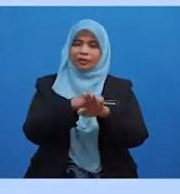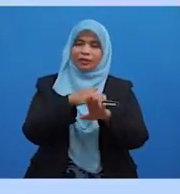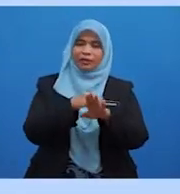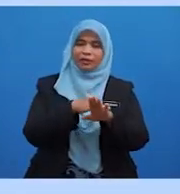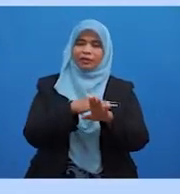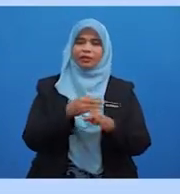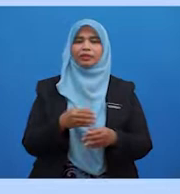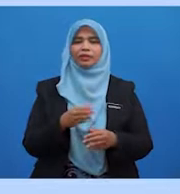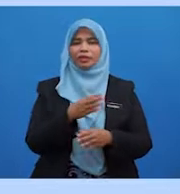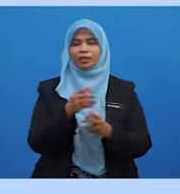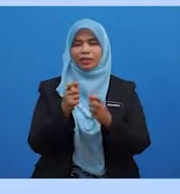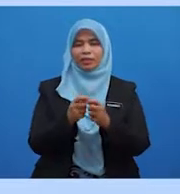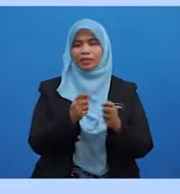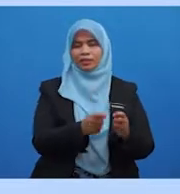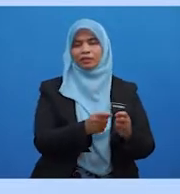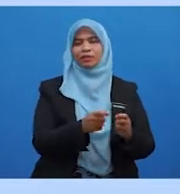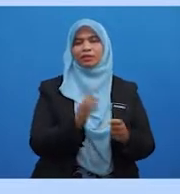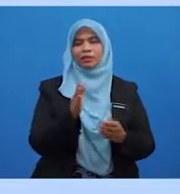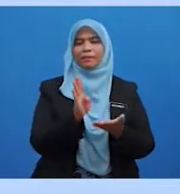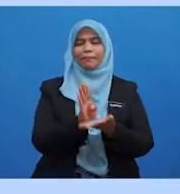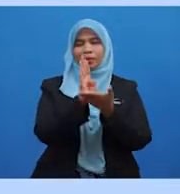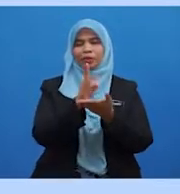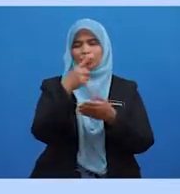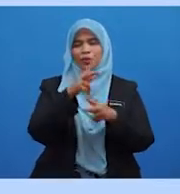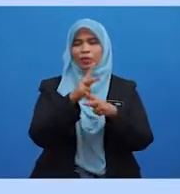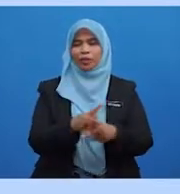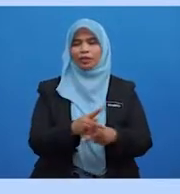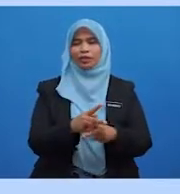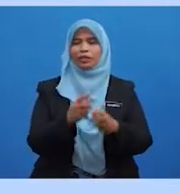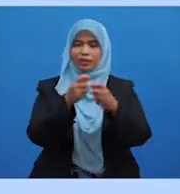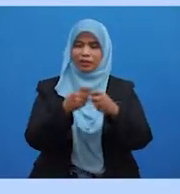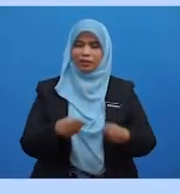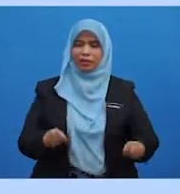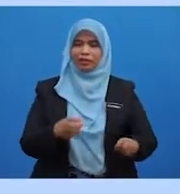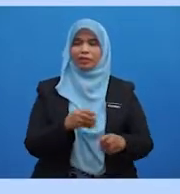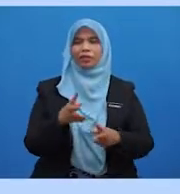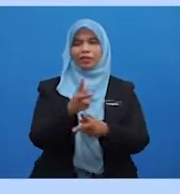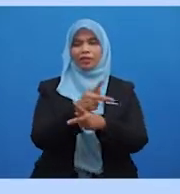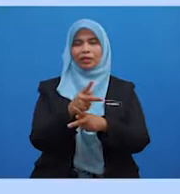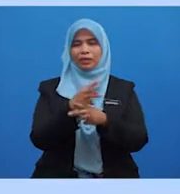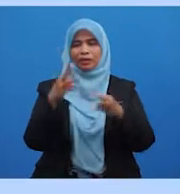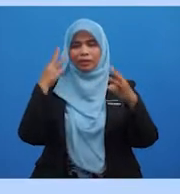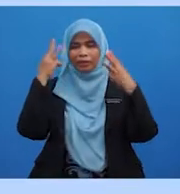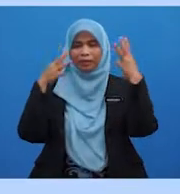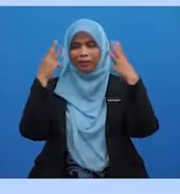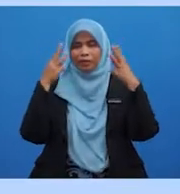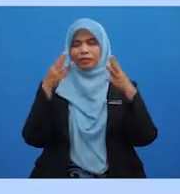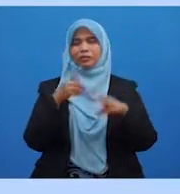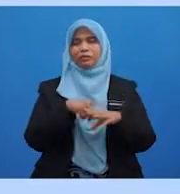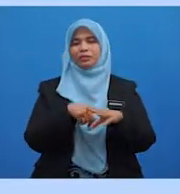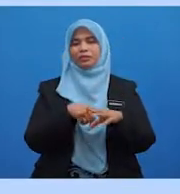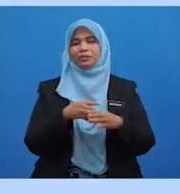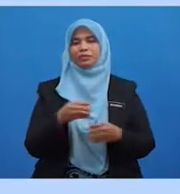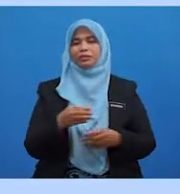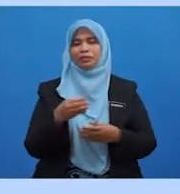hembusan nafas yang teratur akan membantu mengekalkan ketenangan dan juga mengawal kebimbangan semasa